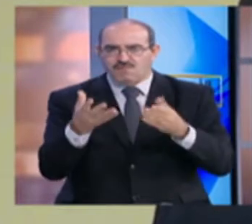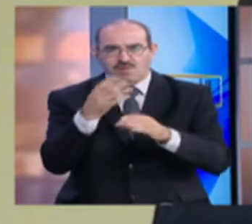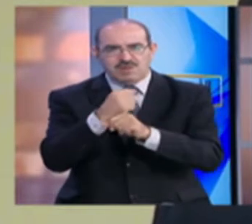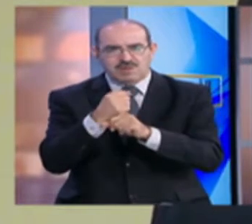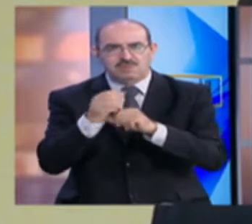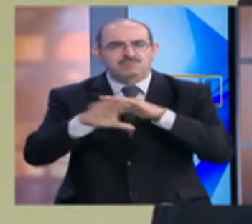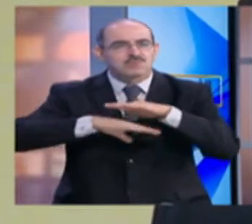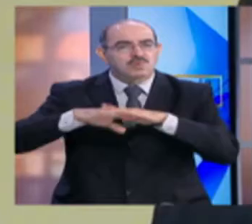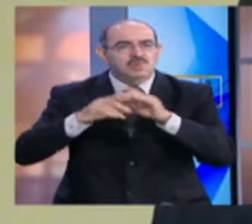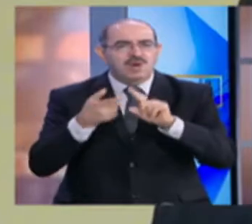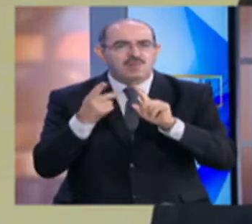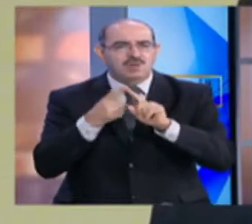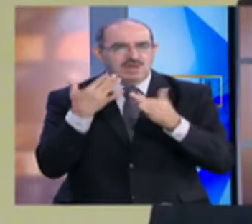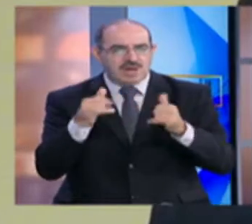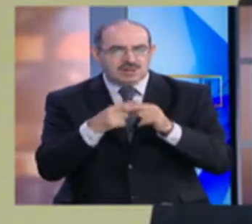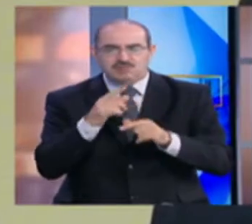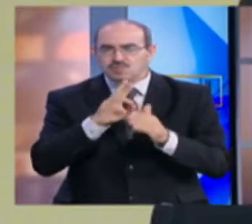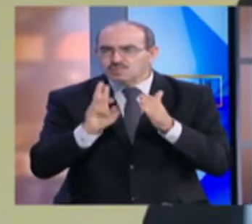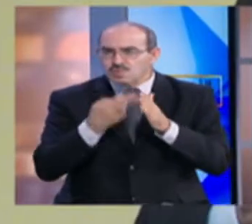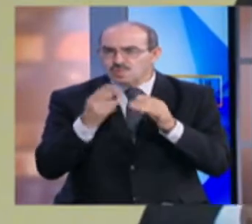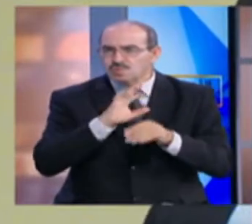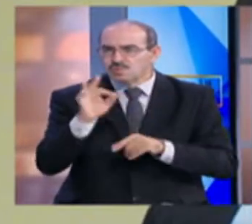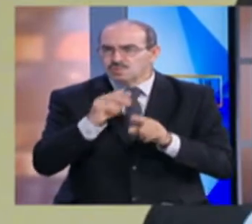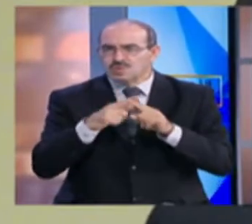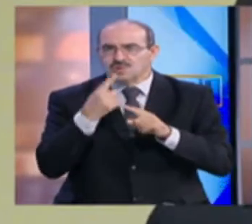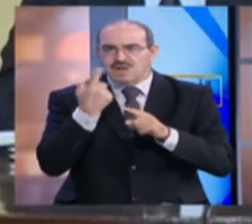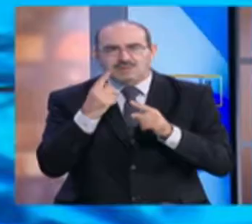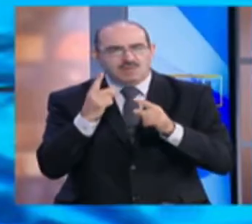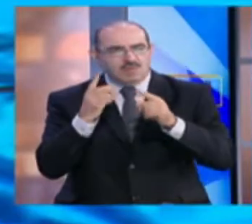الطيبة، أن الجزائر لن تكرس التفرقة العربية.